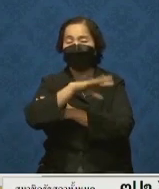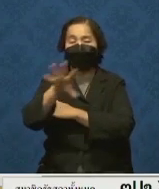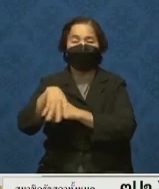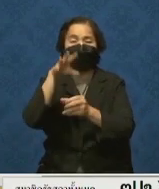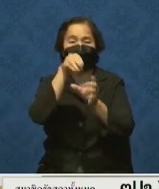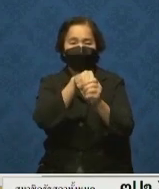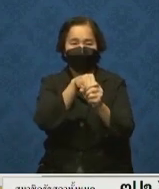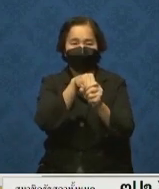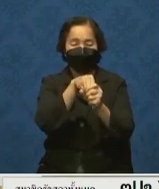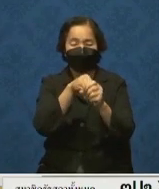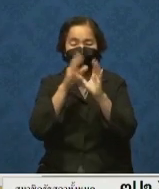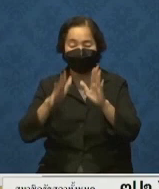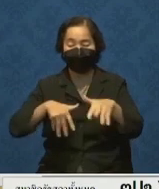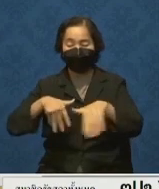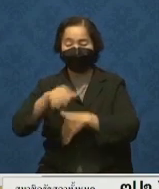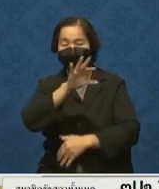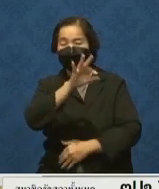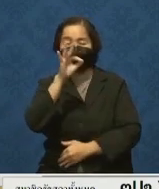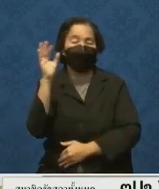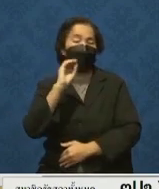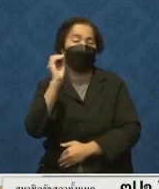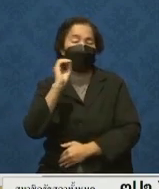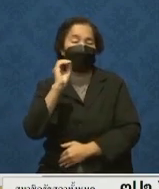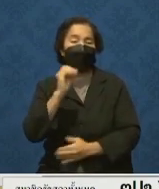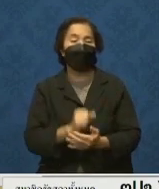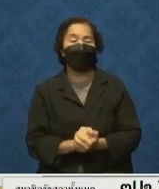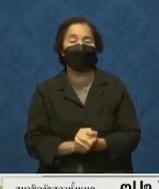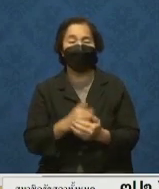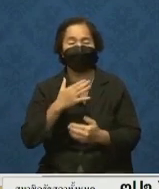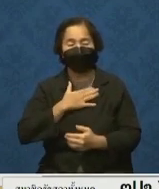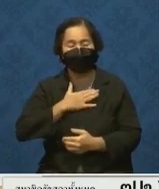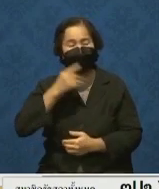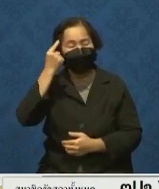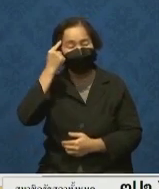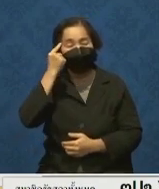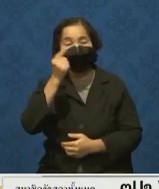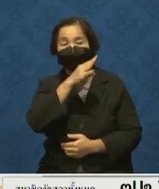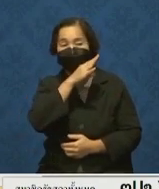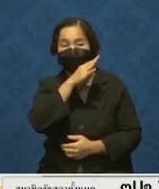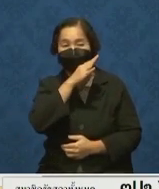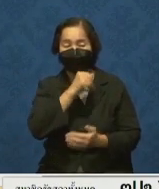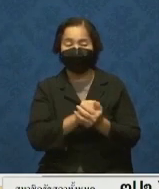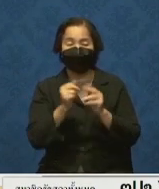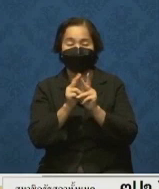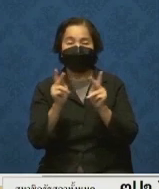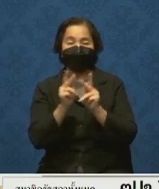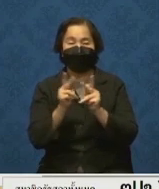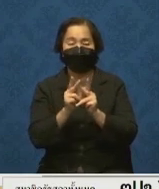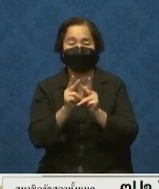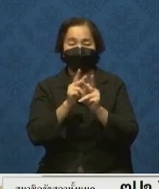ไม่ไดมาจากประชาชนและไมมีการยึดอยขปชาชนแลผมเชอว่าถ้าเกิดกรรมการ นโยบาย แห่งชา